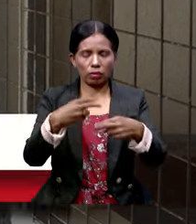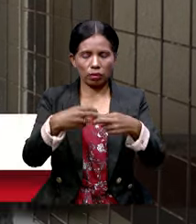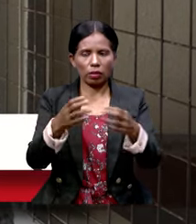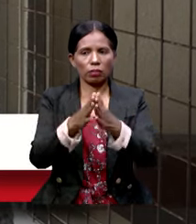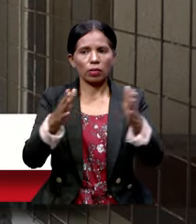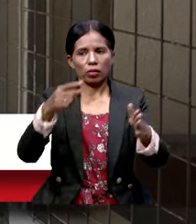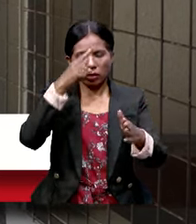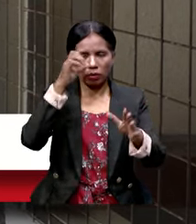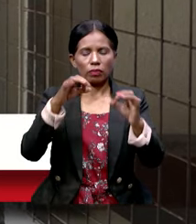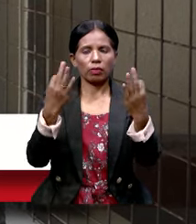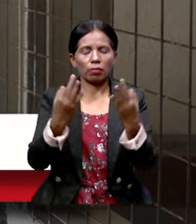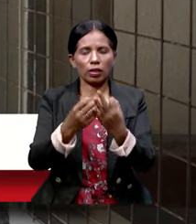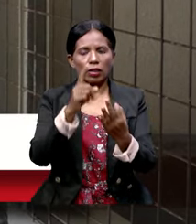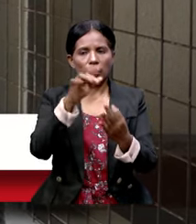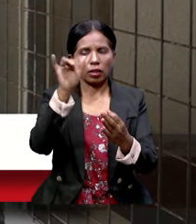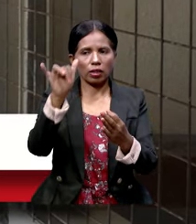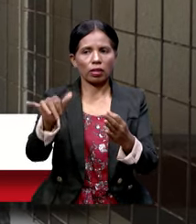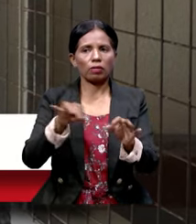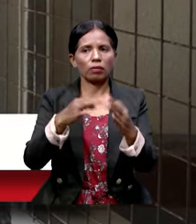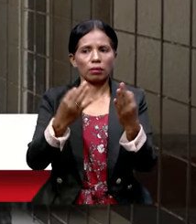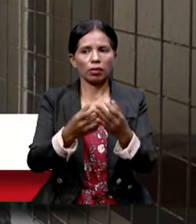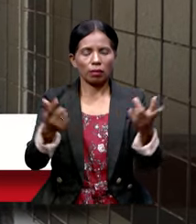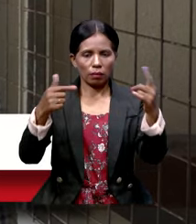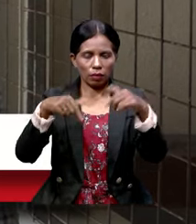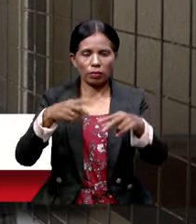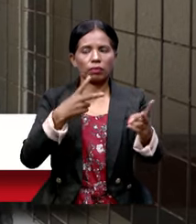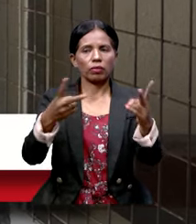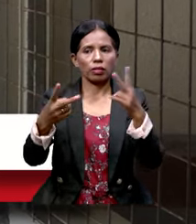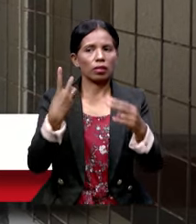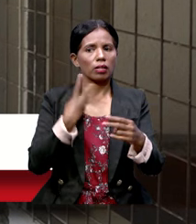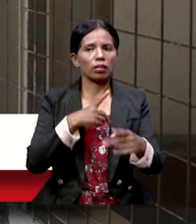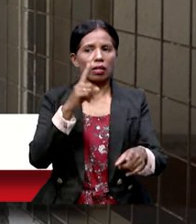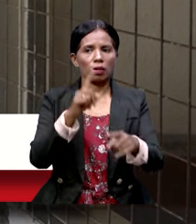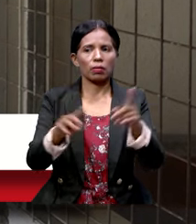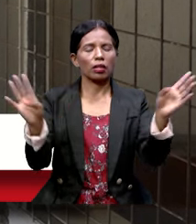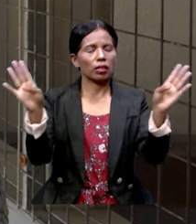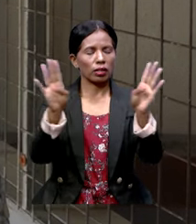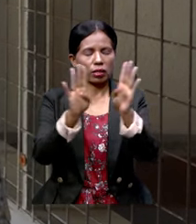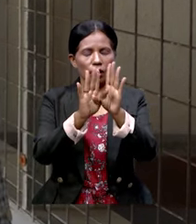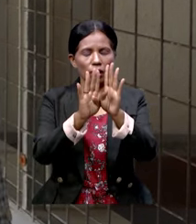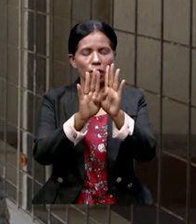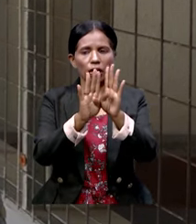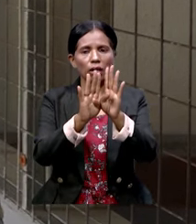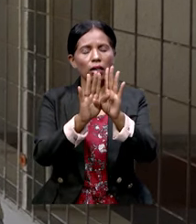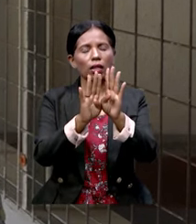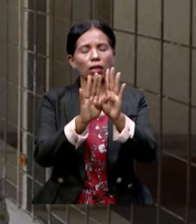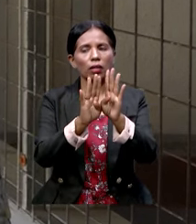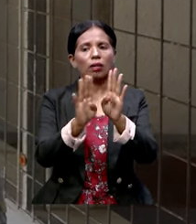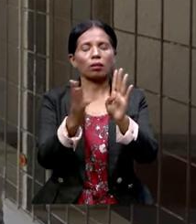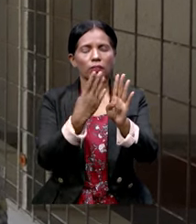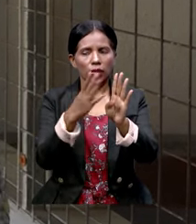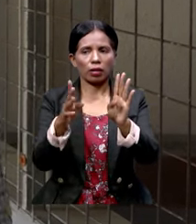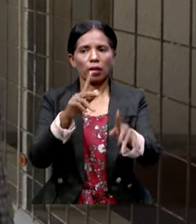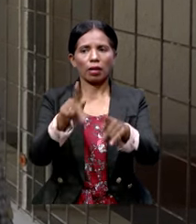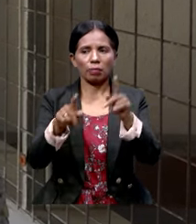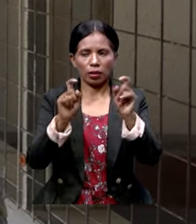tambah. Quando familia ida helaran, certeza familia balu mos me visita. Ne ita label taka portau na nova. Ita quando ita taka portau mos ema